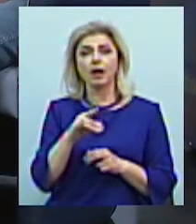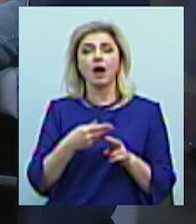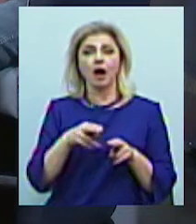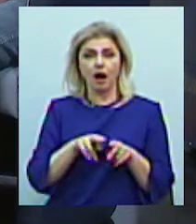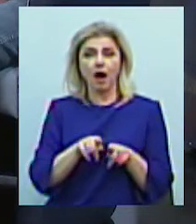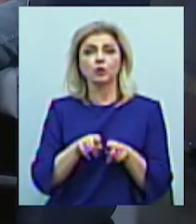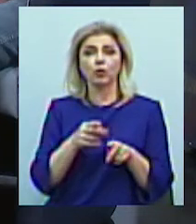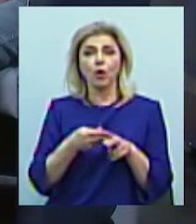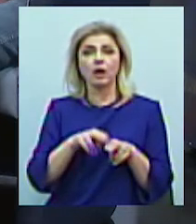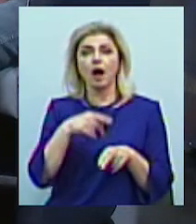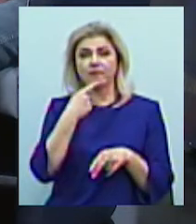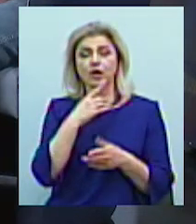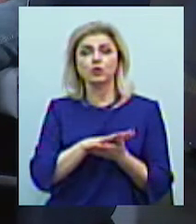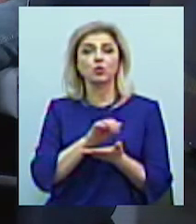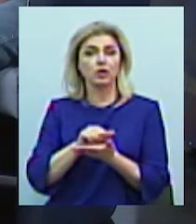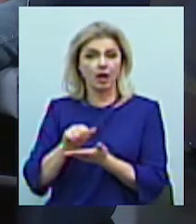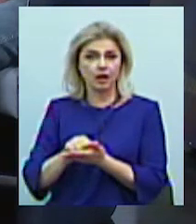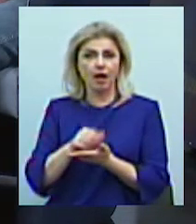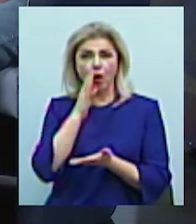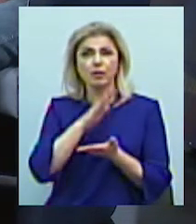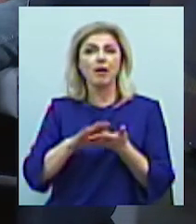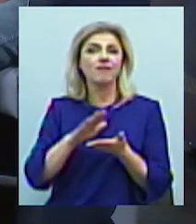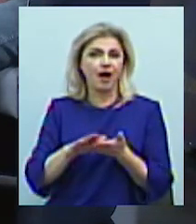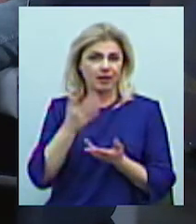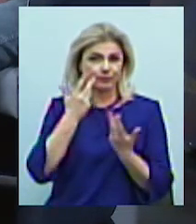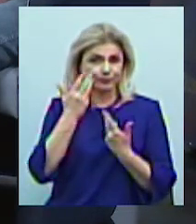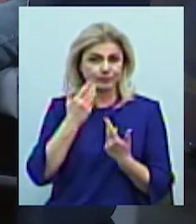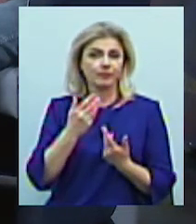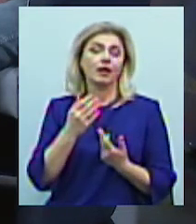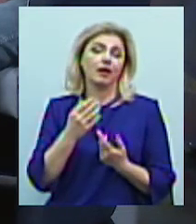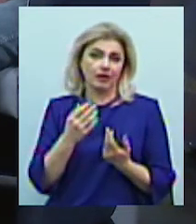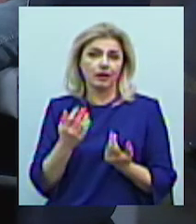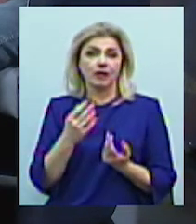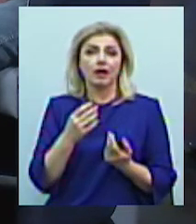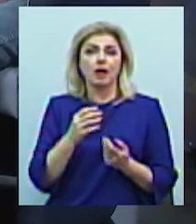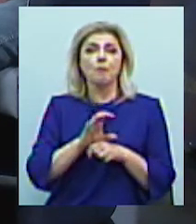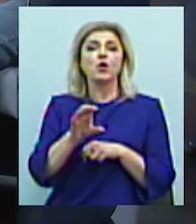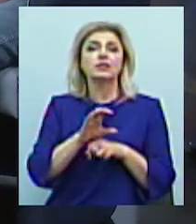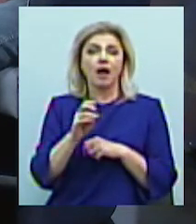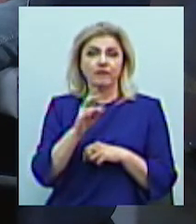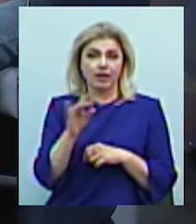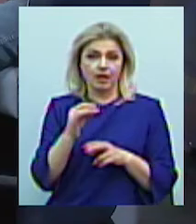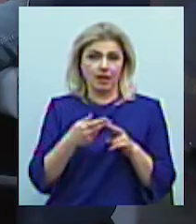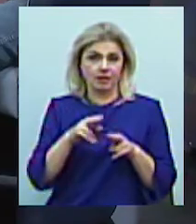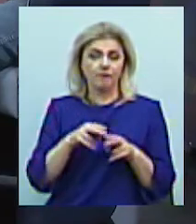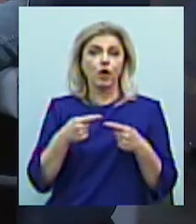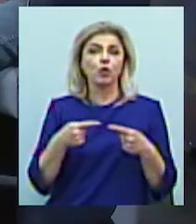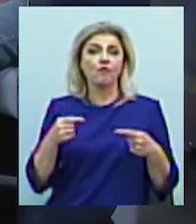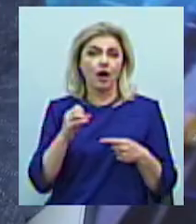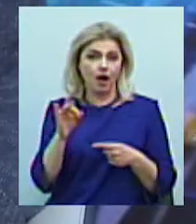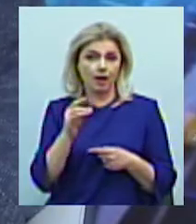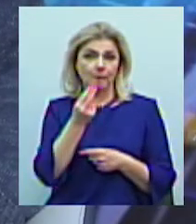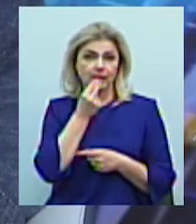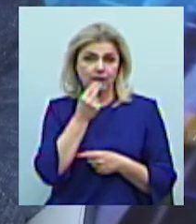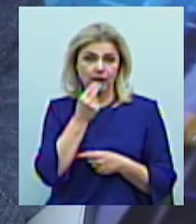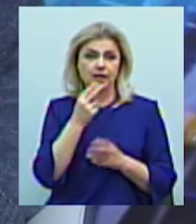говорят, средства массовой информации отмывали, выводили из процесса поставок этого товара, питания.